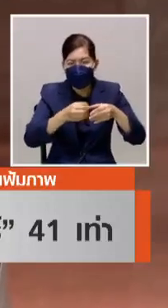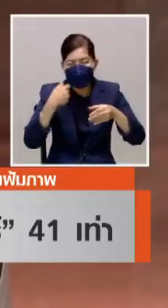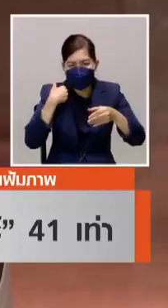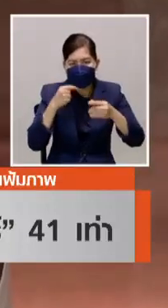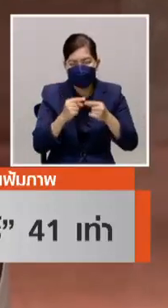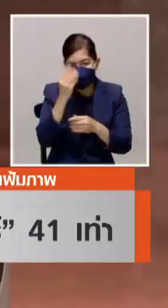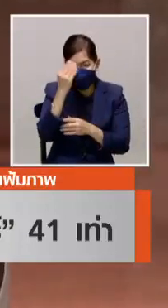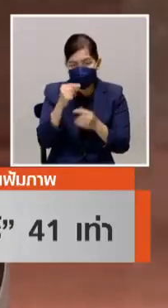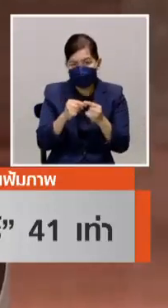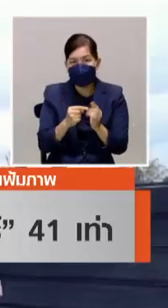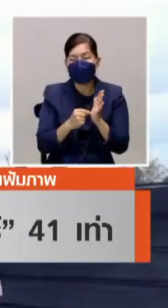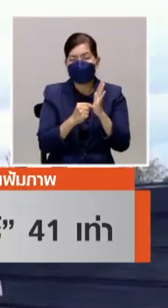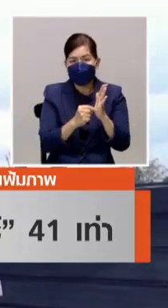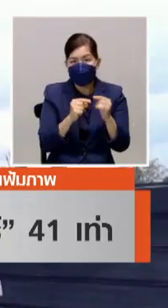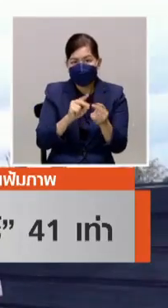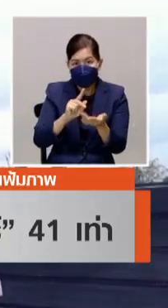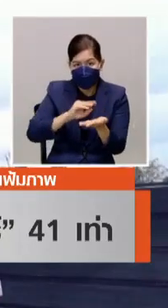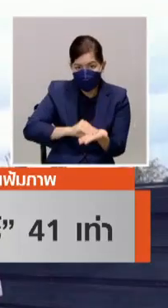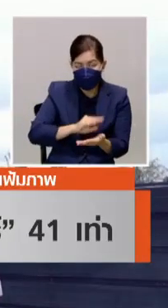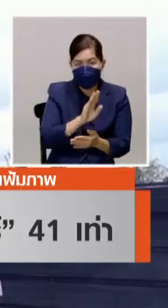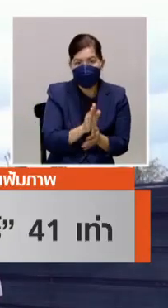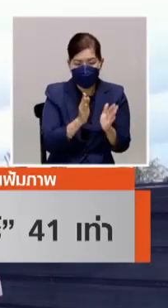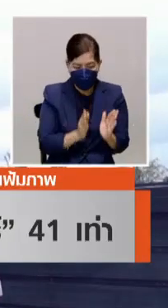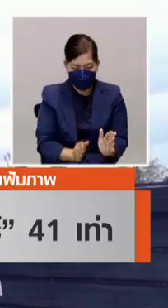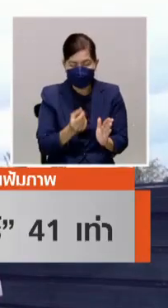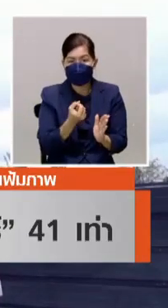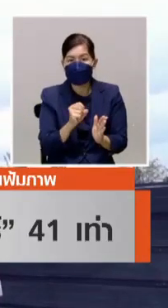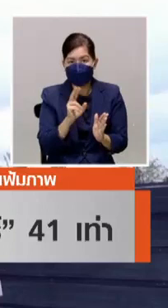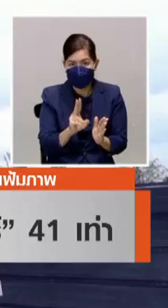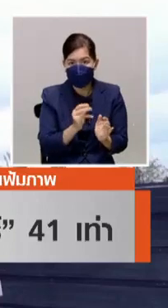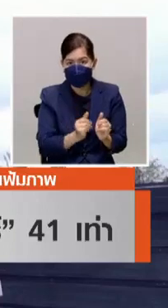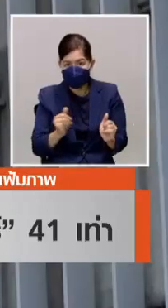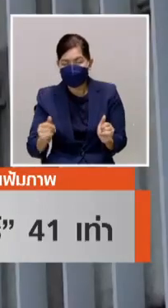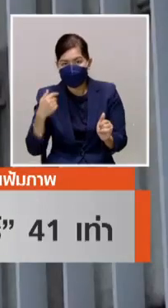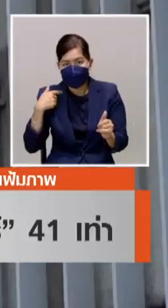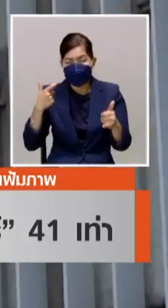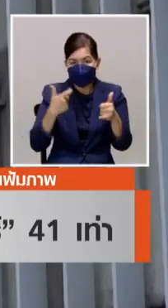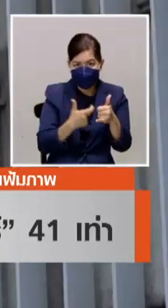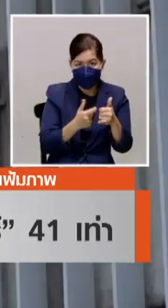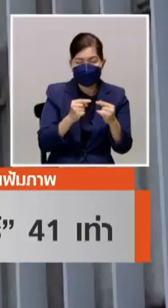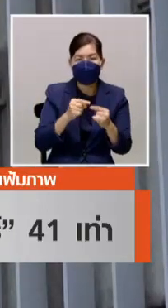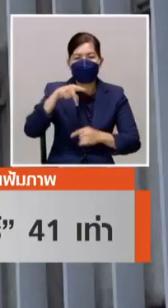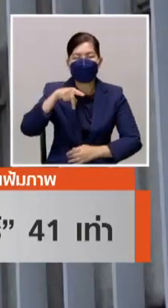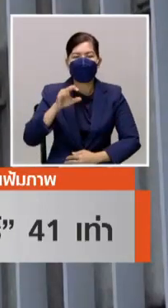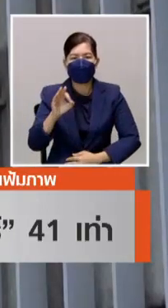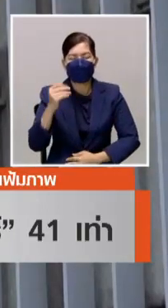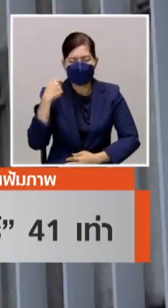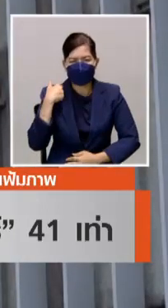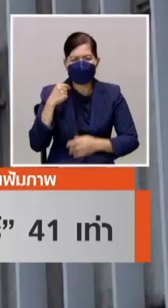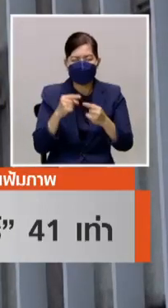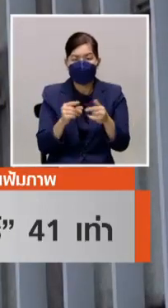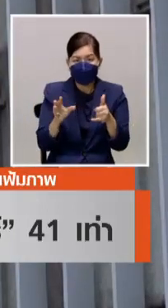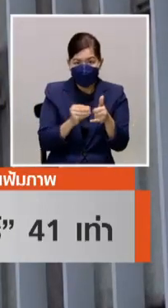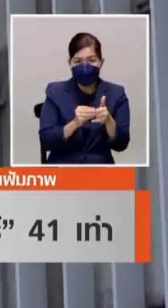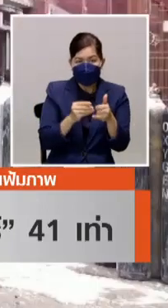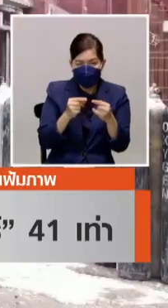ป็นการเก็บตัวอย่างจากเลือดของคน12คนที่เคยได้รับการฉีดวัคซีนไฟเซอร์หรือว่าเคยติดเชื้อโควิด-19 ม